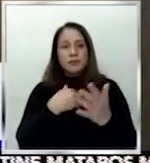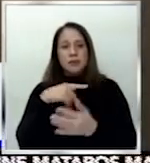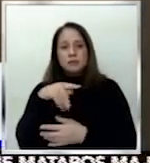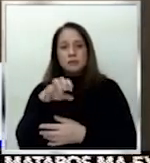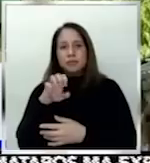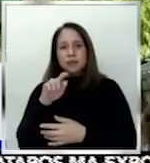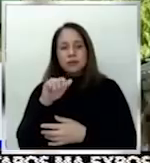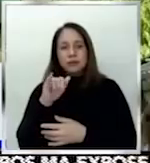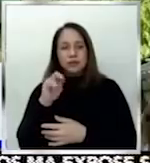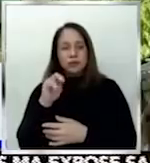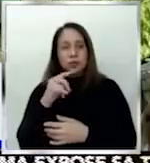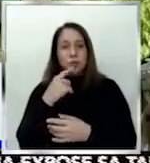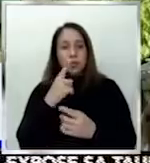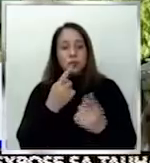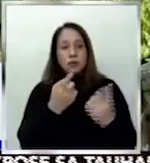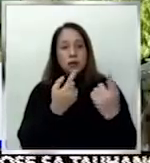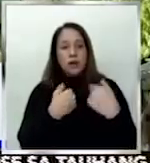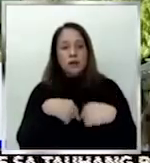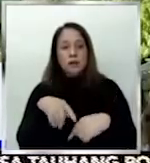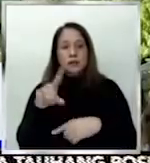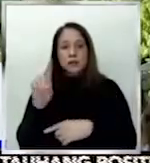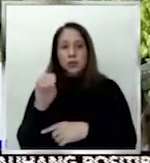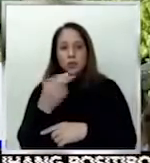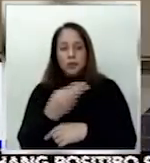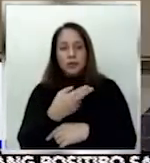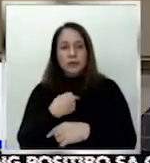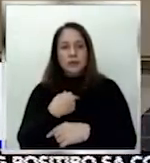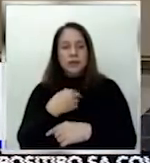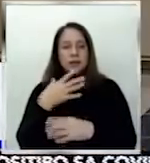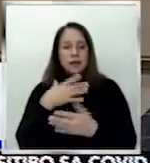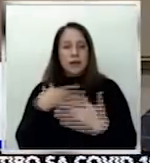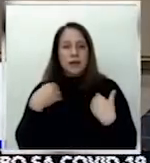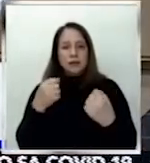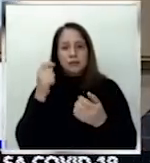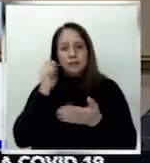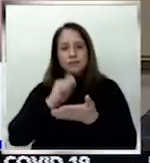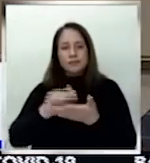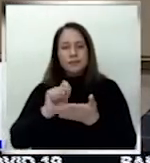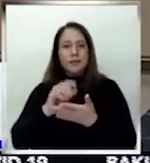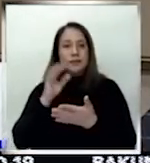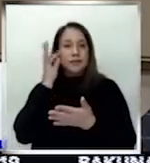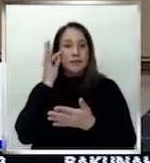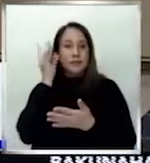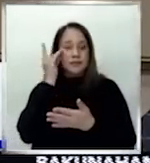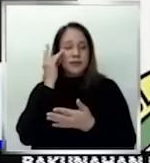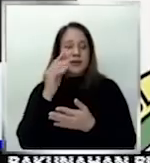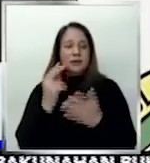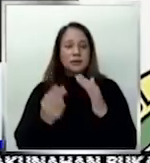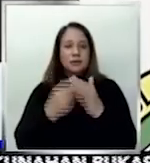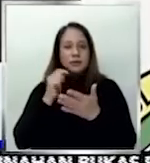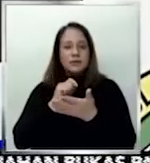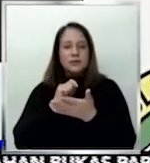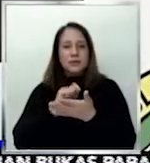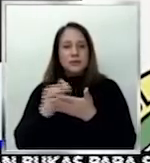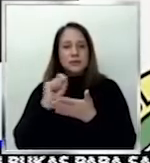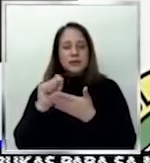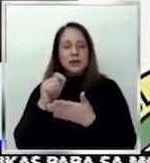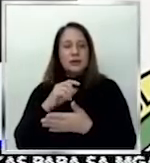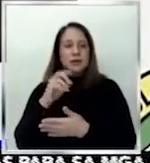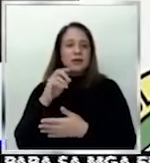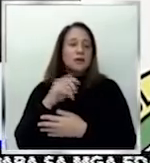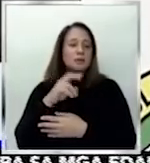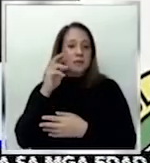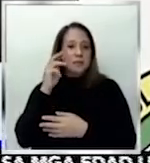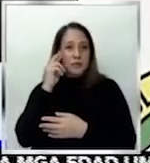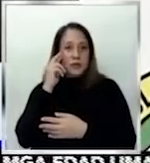Respondent dito ang Department of Health, sina Health Secretary Francisco Duque III, Yusek Maria Rosario Berhere at ang DOH